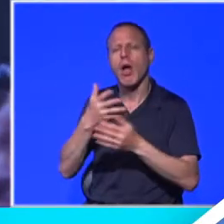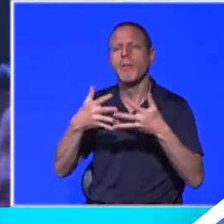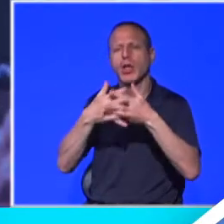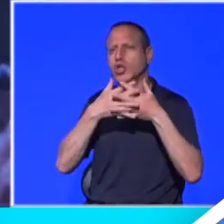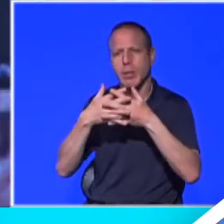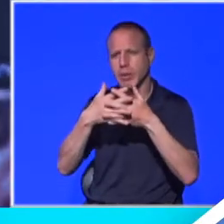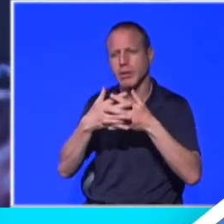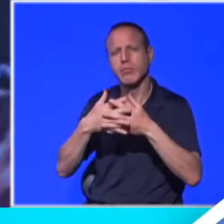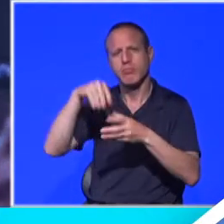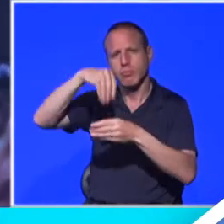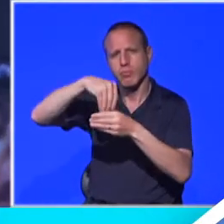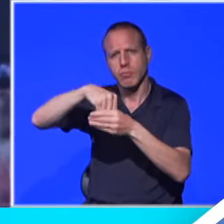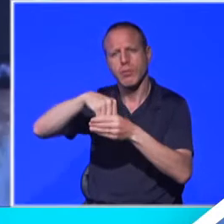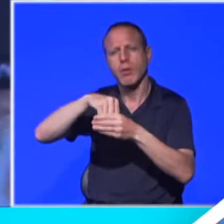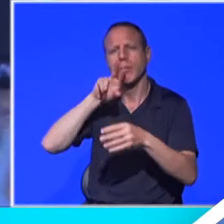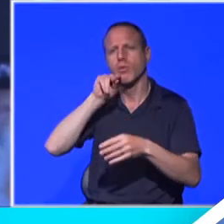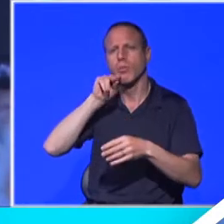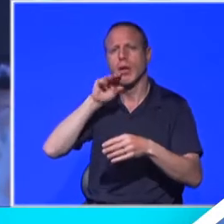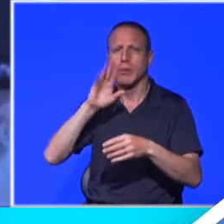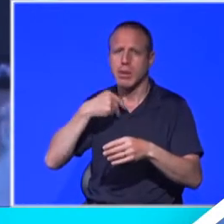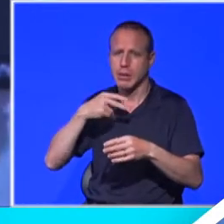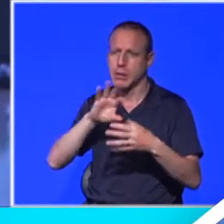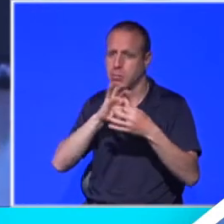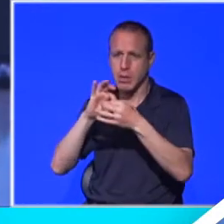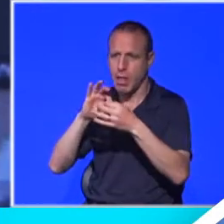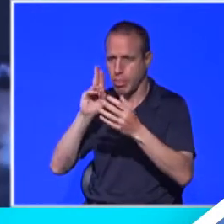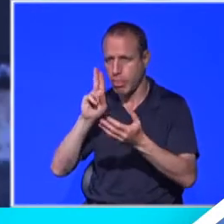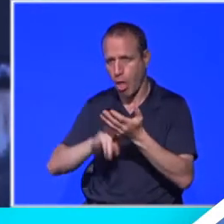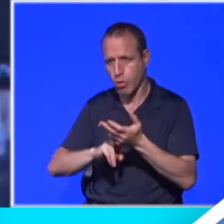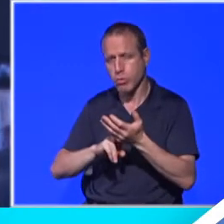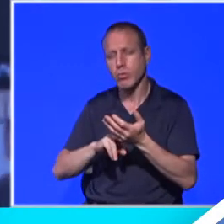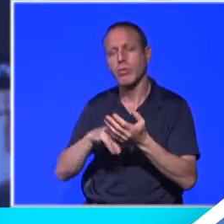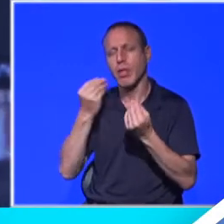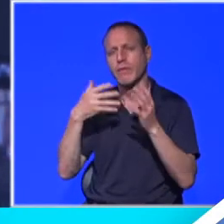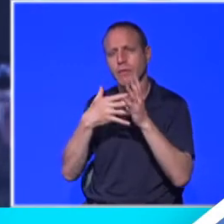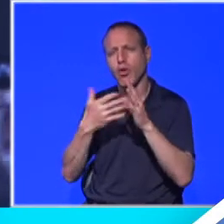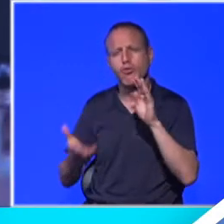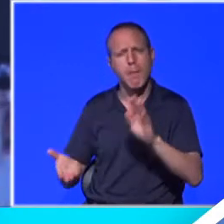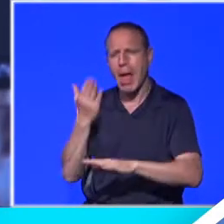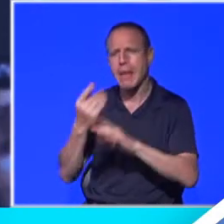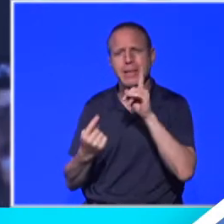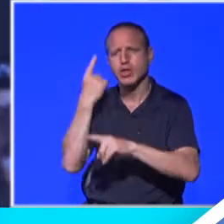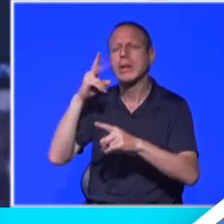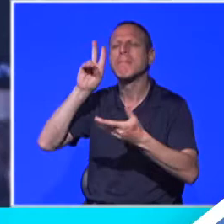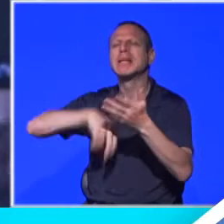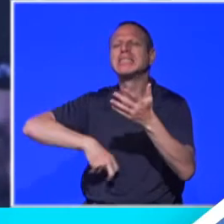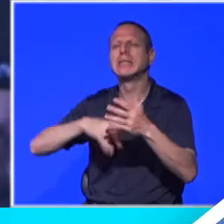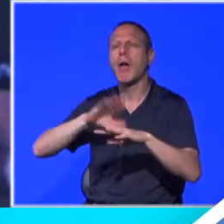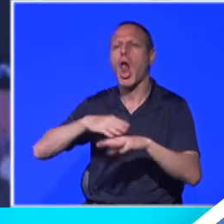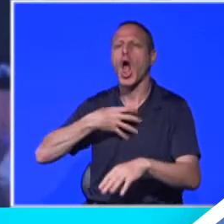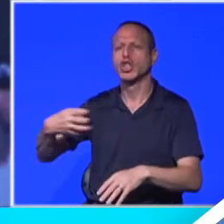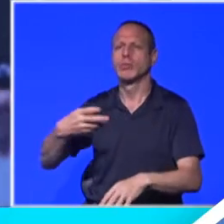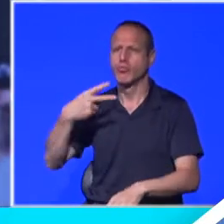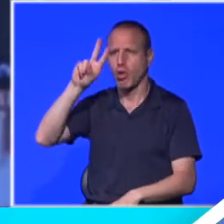הברית, שבין היתר מדובר על, אם אני מנסח את זה נכון, תכף נבדוק, שמעלים באופן קיצוני את המיסים על העשירים